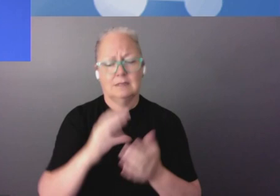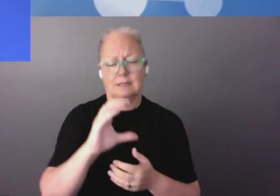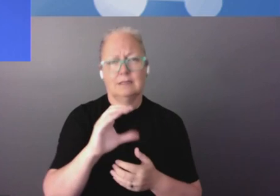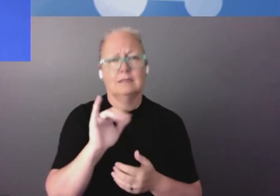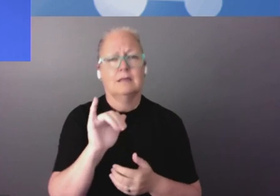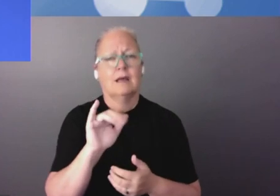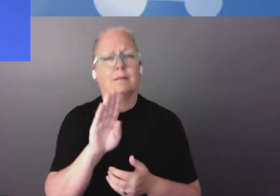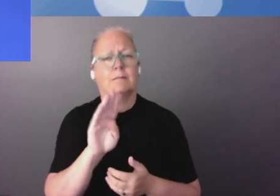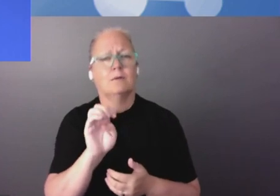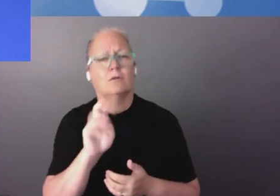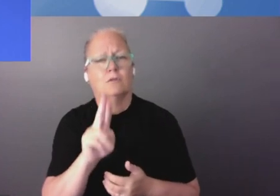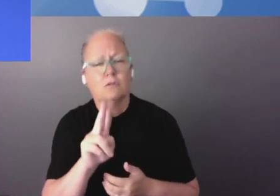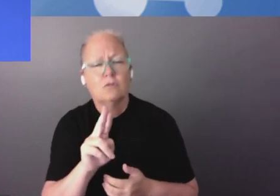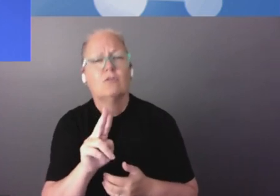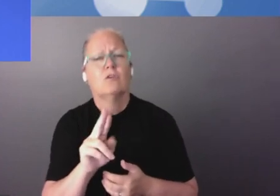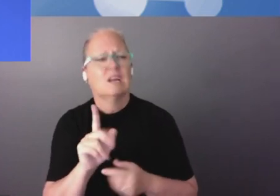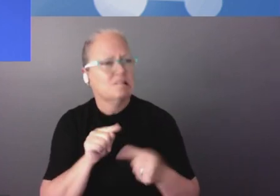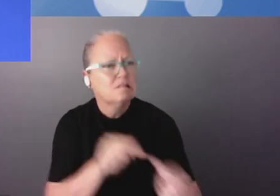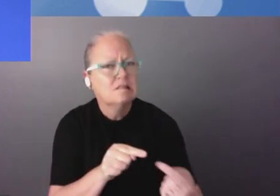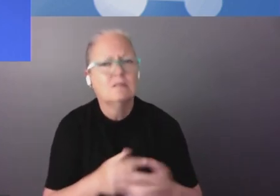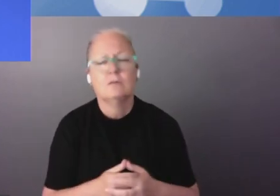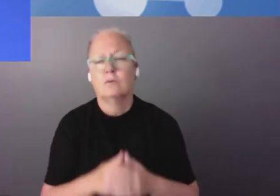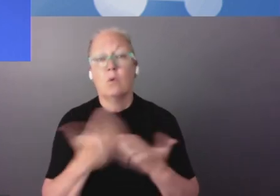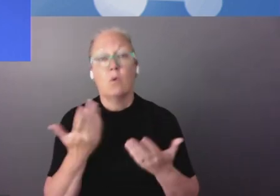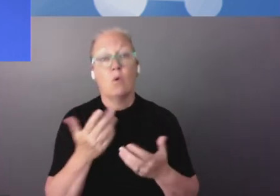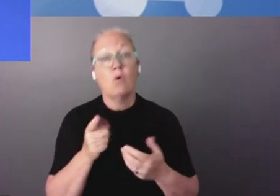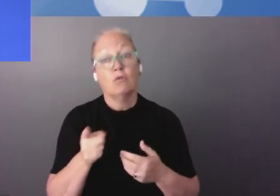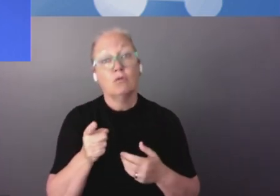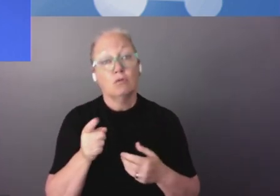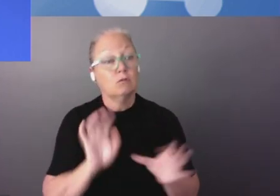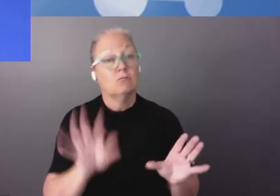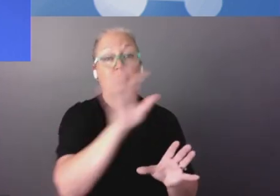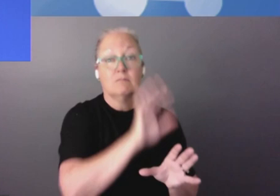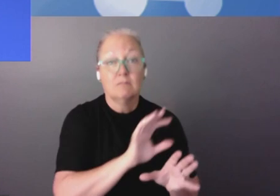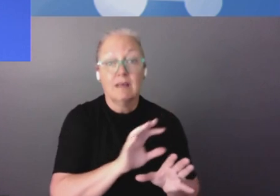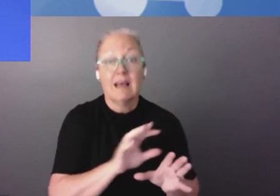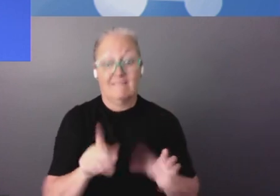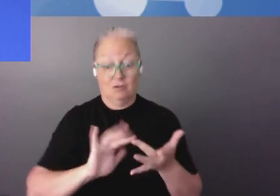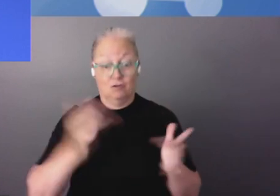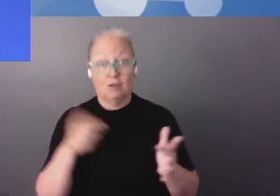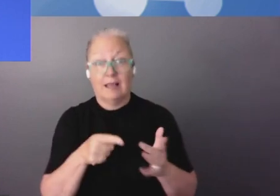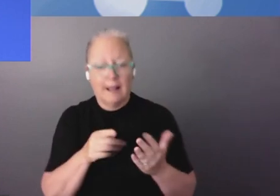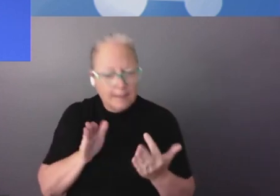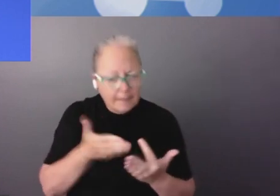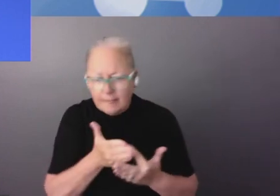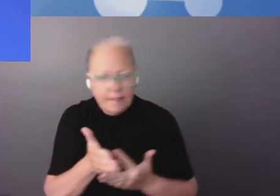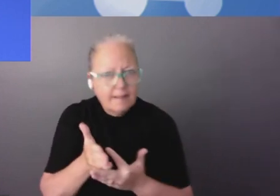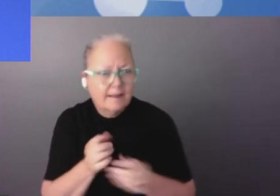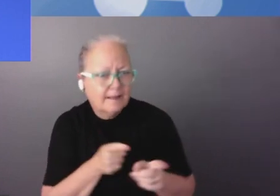broń. I dlatego mało jest ważniejszych spraw jak ta, aby dzisiaj na